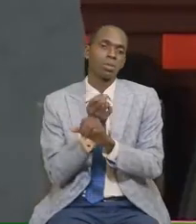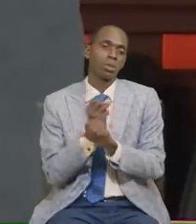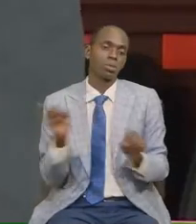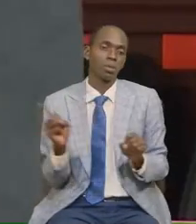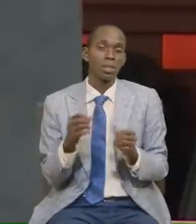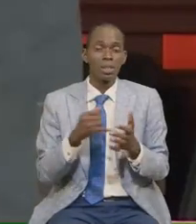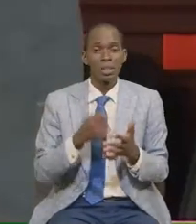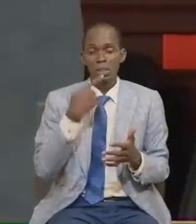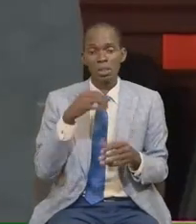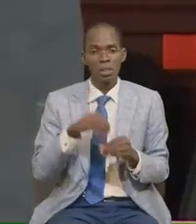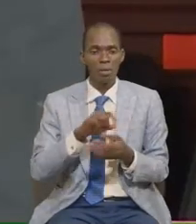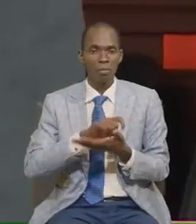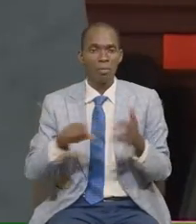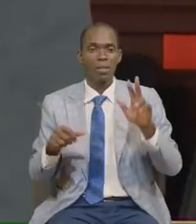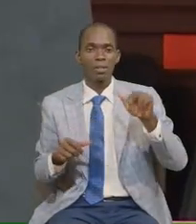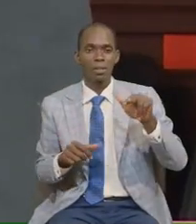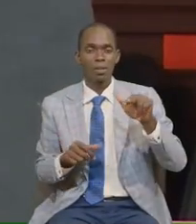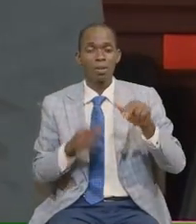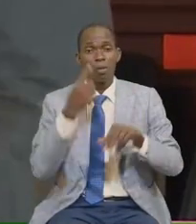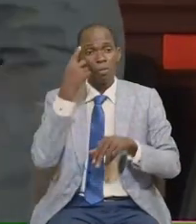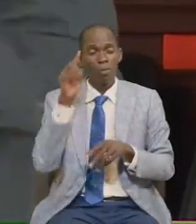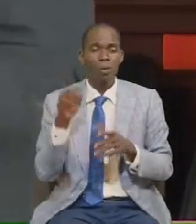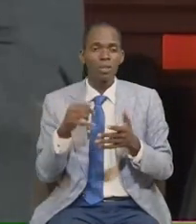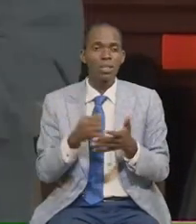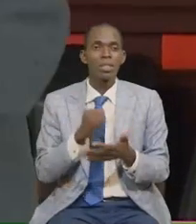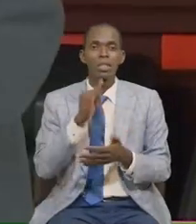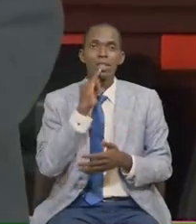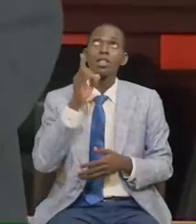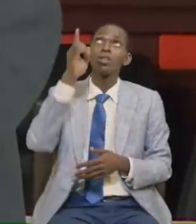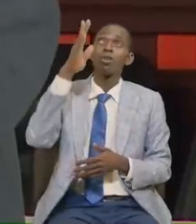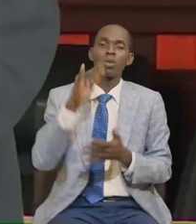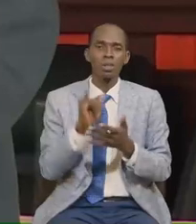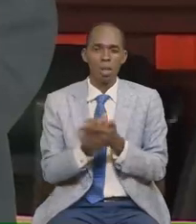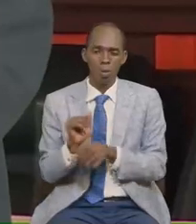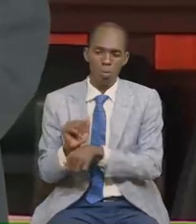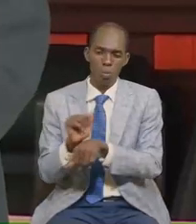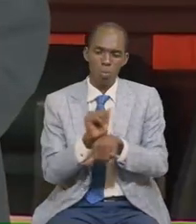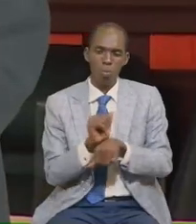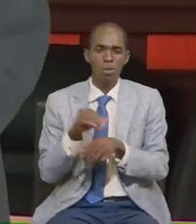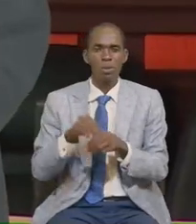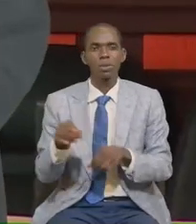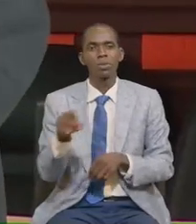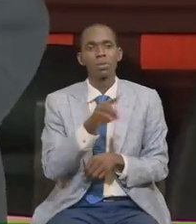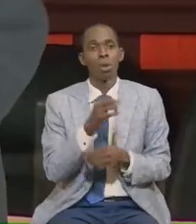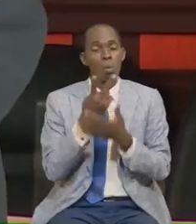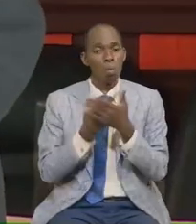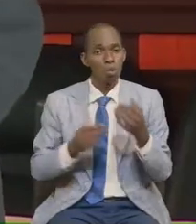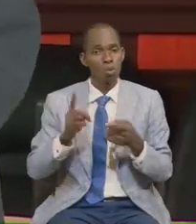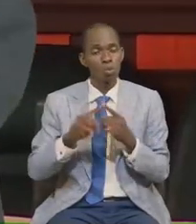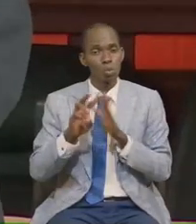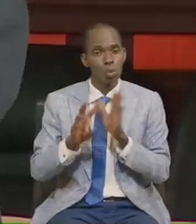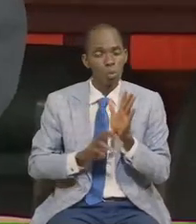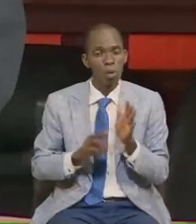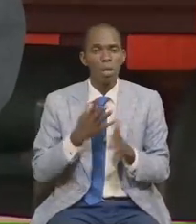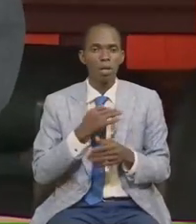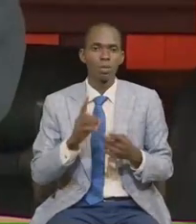13, « Car c'est Dieu qui produit en vous le vouloir et le faire selon son